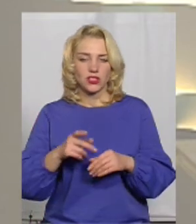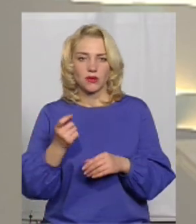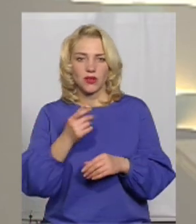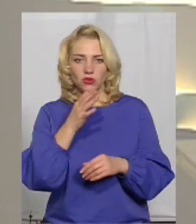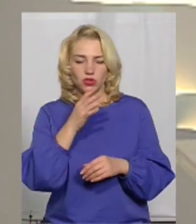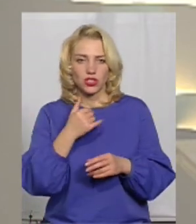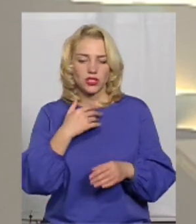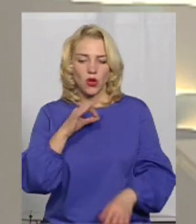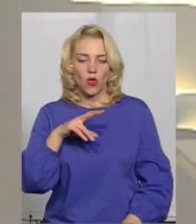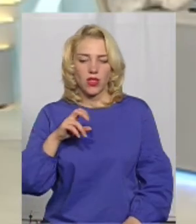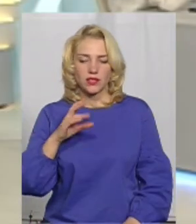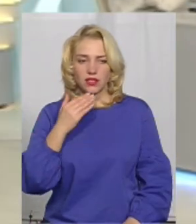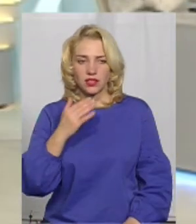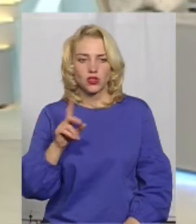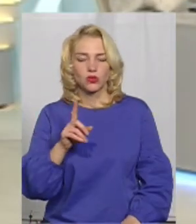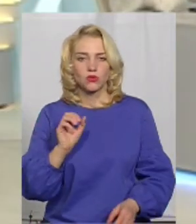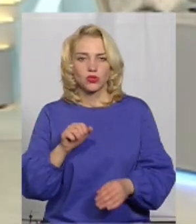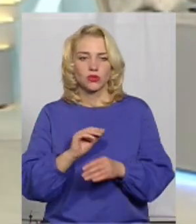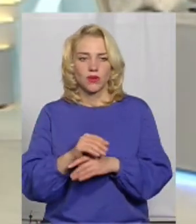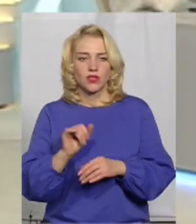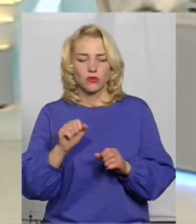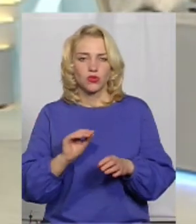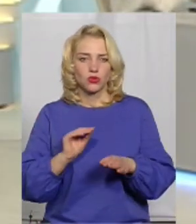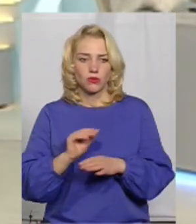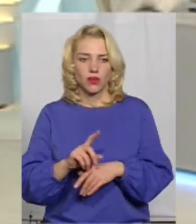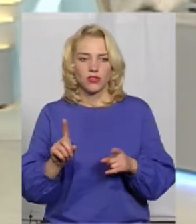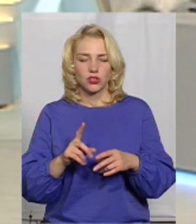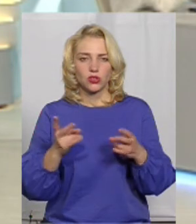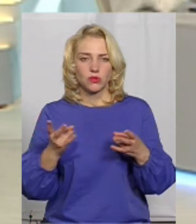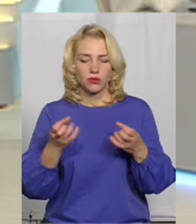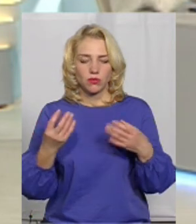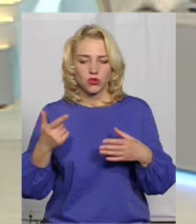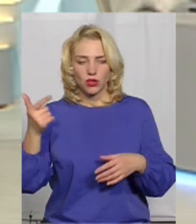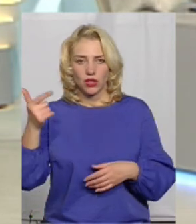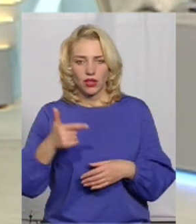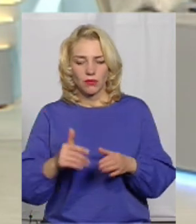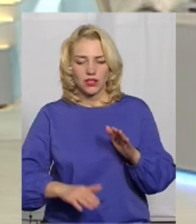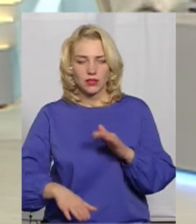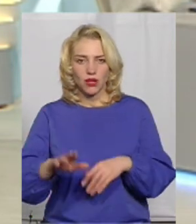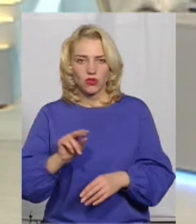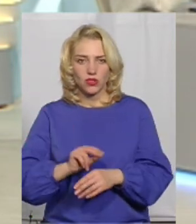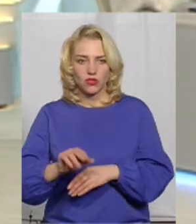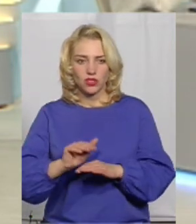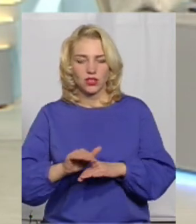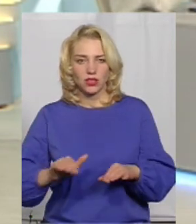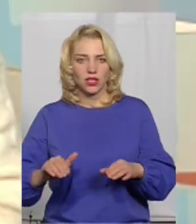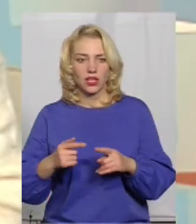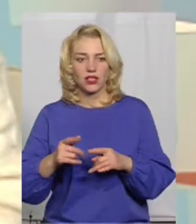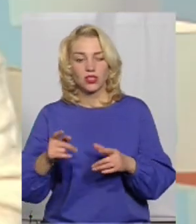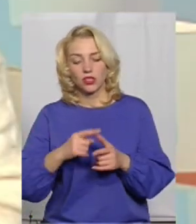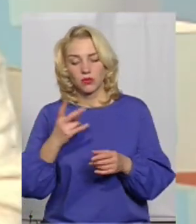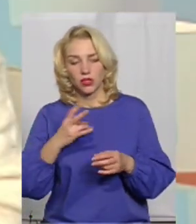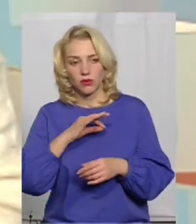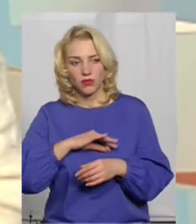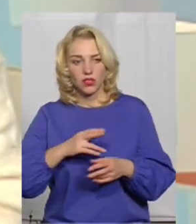Хотів спитати Олександру, можете додати ще щось? Можу додати, що потрібно просто грамотно з маличку дітей вчити. І чи потрібно їм